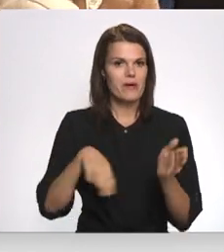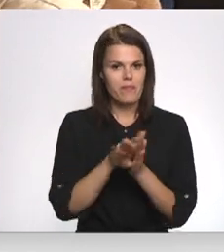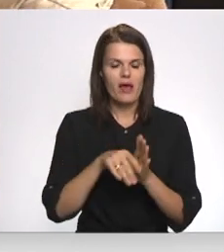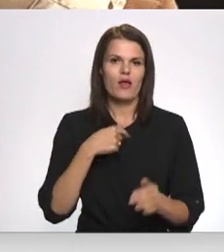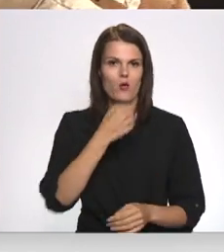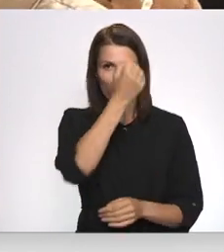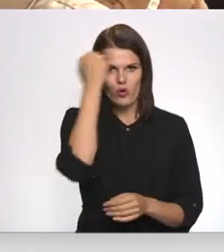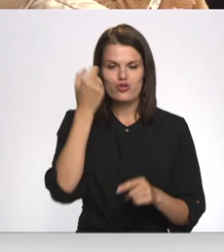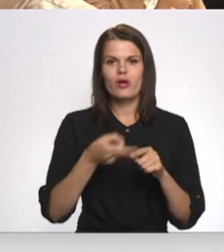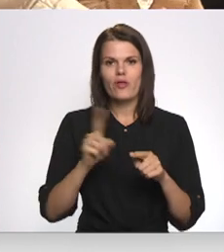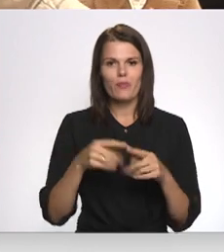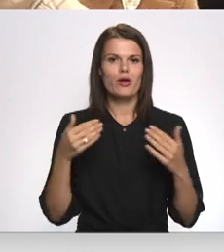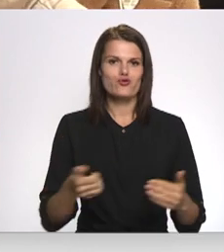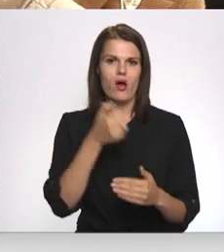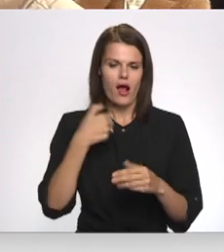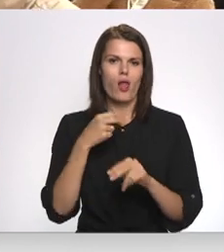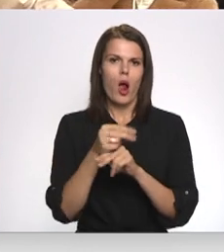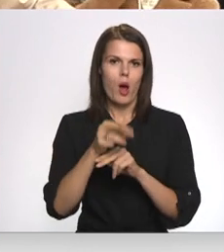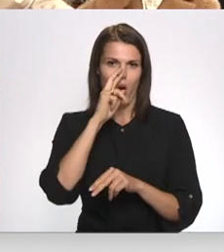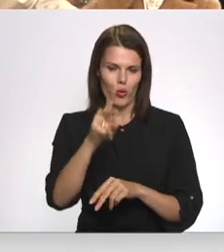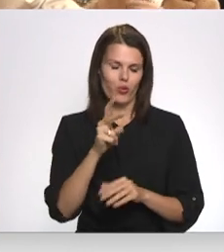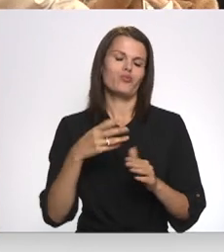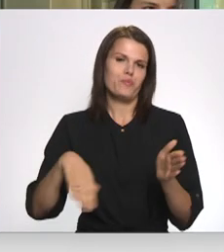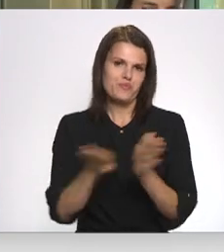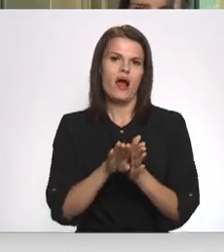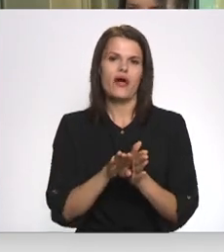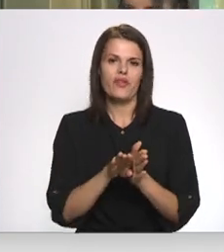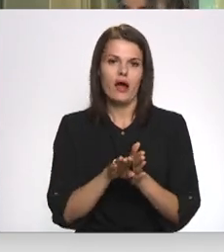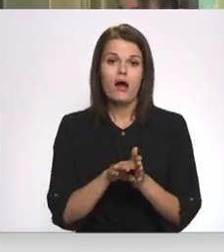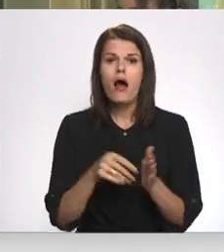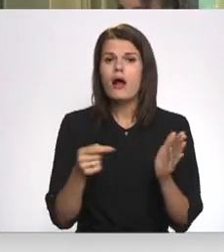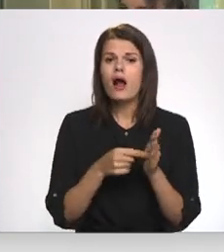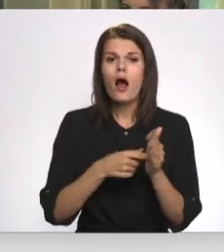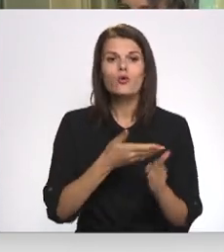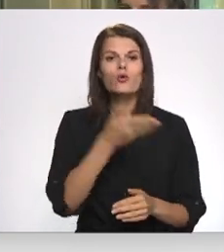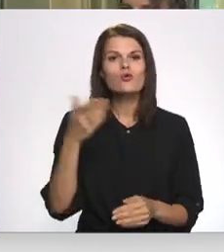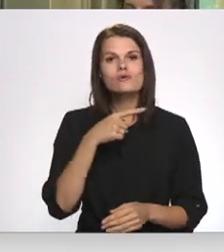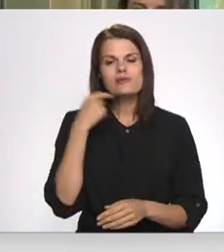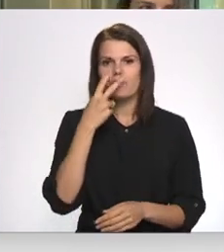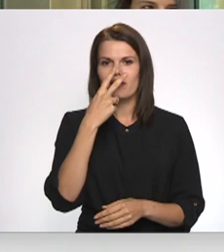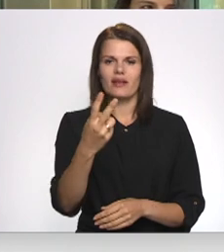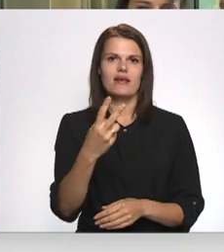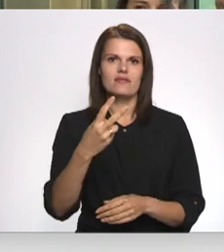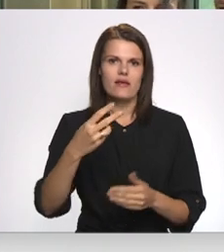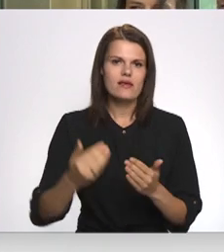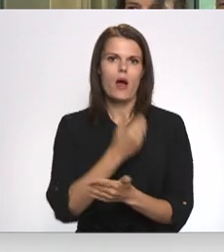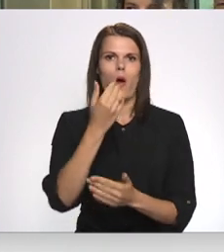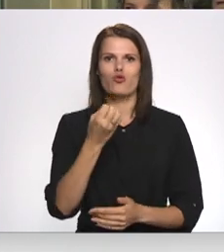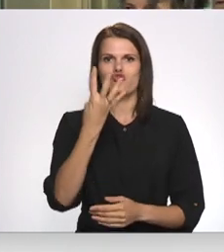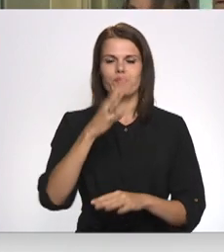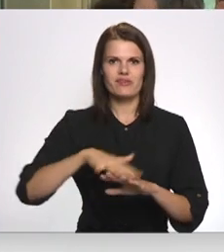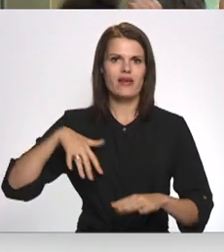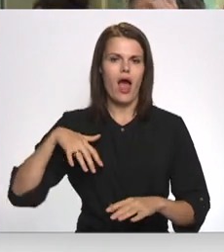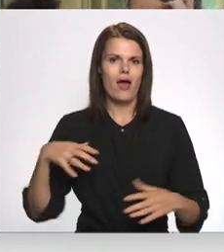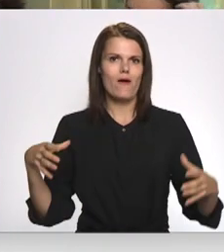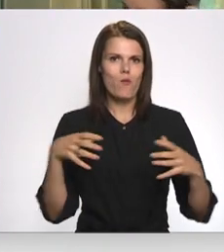nožēloju, tāpēc šogad es labošu savu kļūdu un piedalīšos. Kādu jūs gribētu redzēt šo te jauno 14.